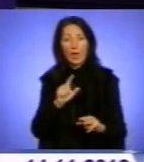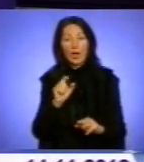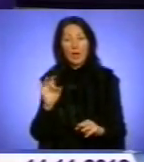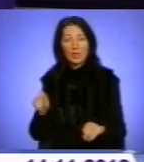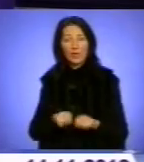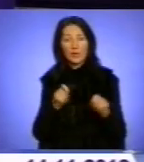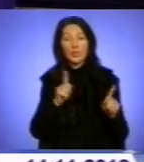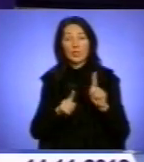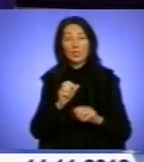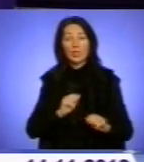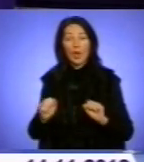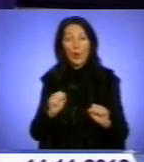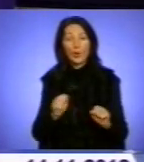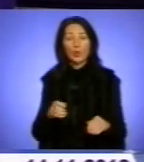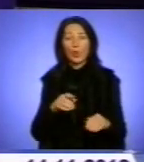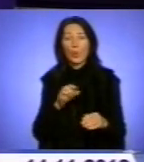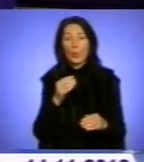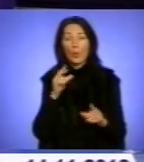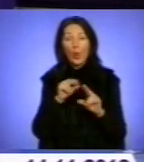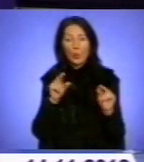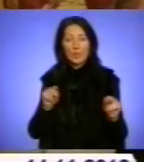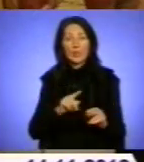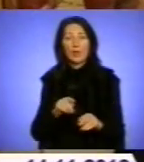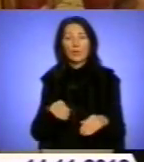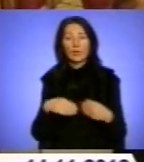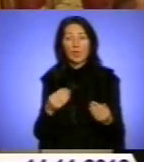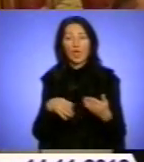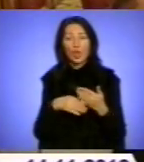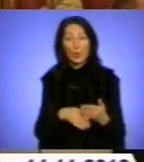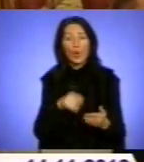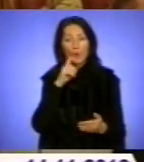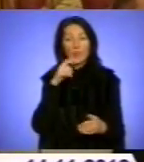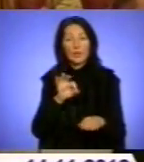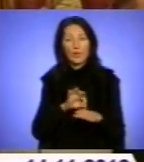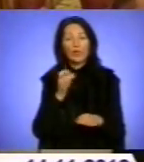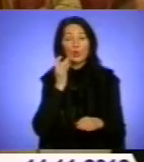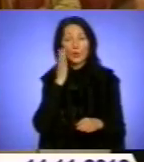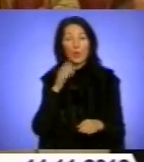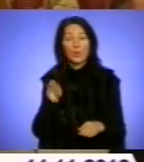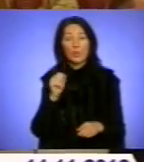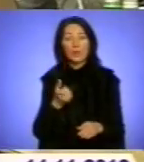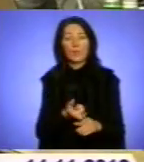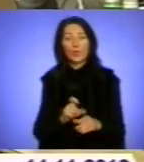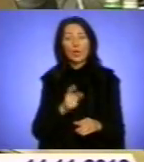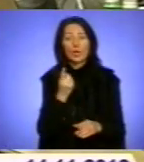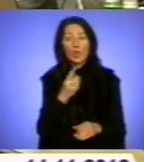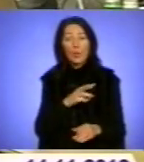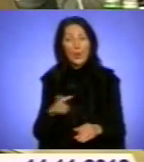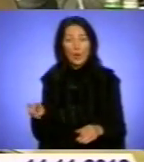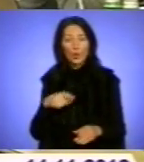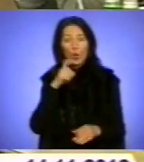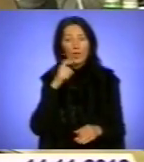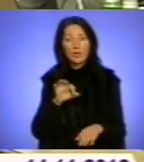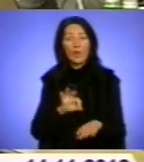допомогу українцям, хворим на цукровий діабет. Понад мільйон українців хворі на діабети, кожен п'ятий з цим